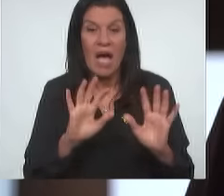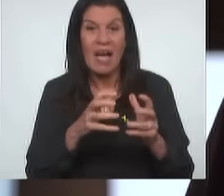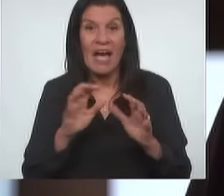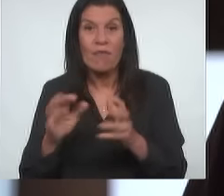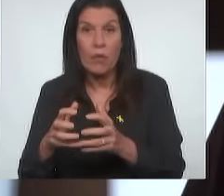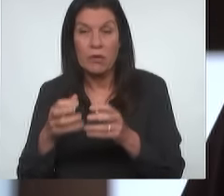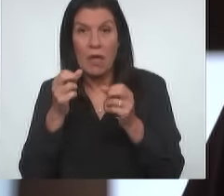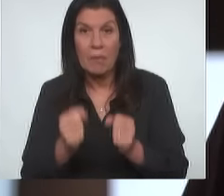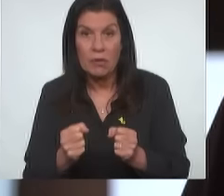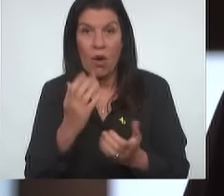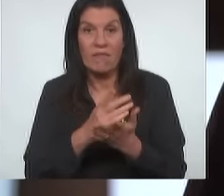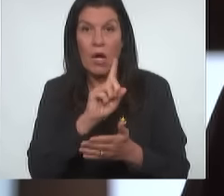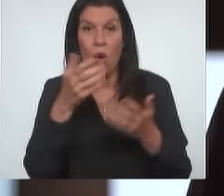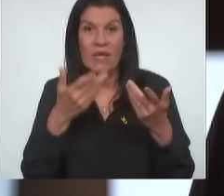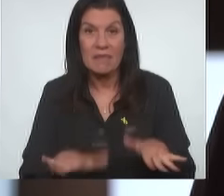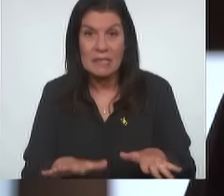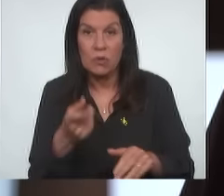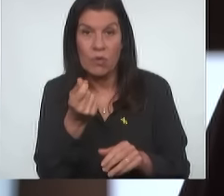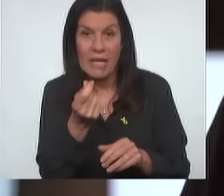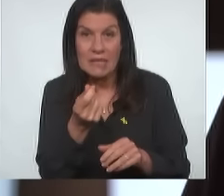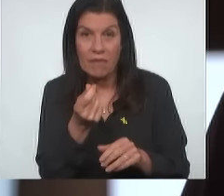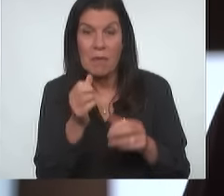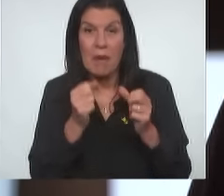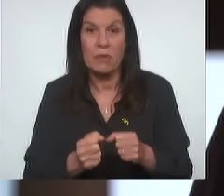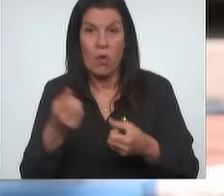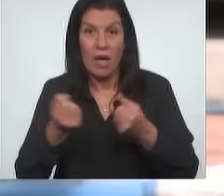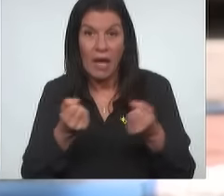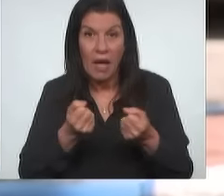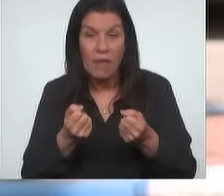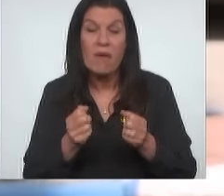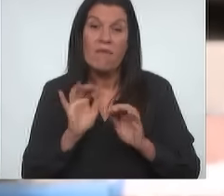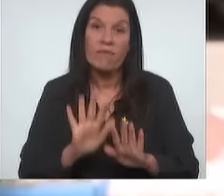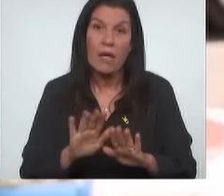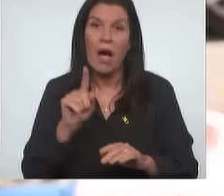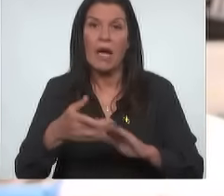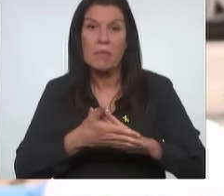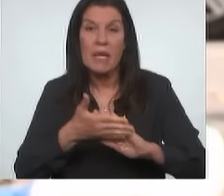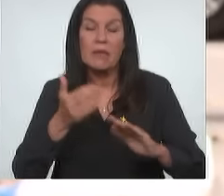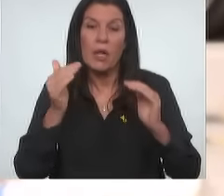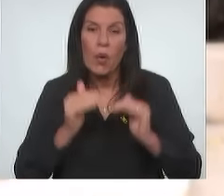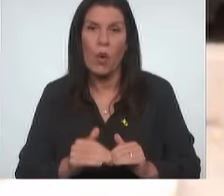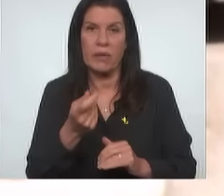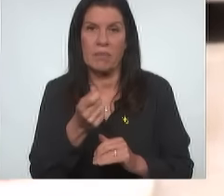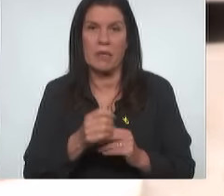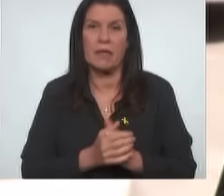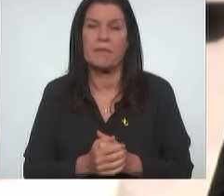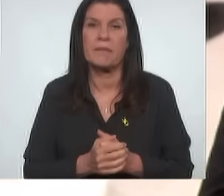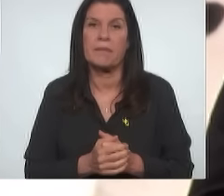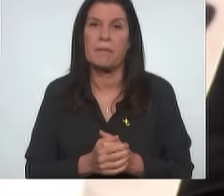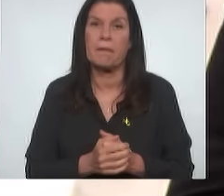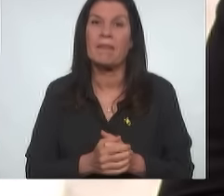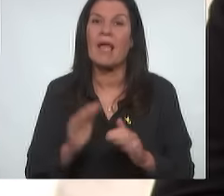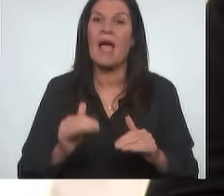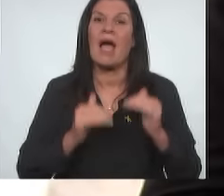בביטוחי הרכב, ועל ידי כך הם התחילו להוריד מחירים. כן, גם בעידן של התייקרות כללית, עליית המחירים של ביטוחי הרכב